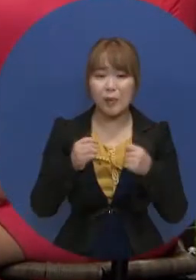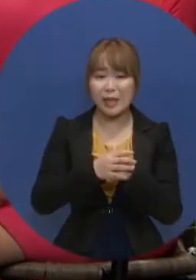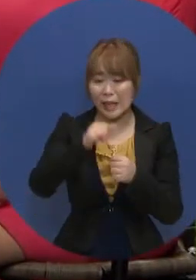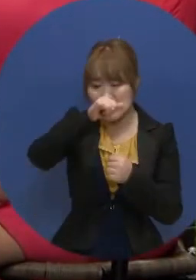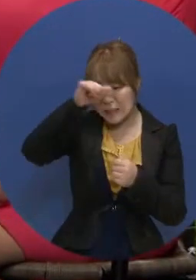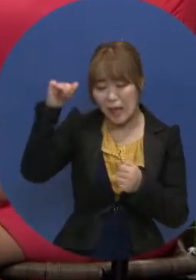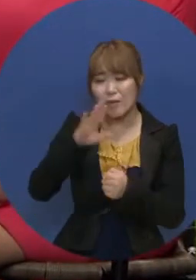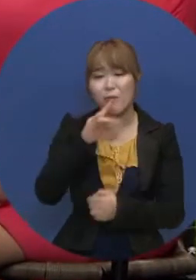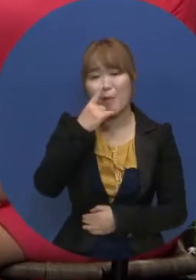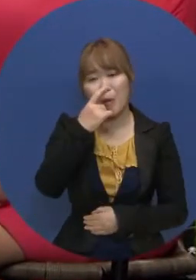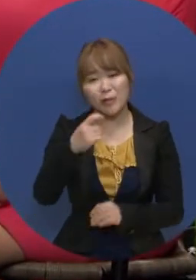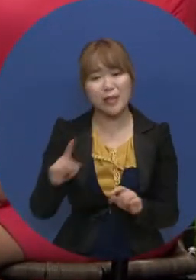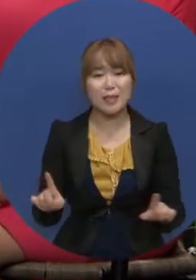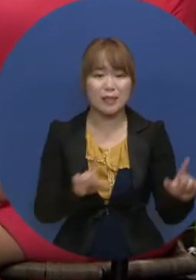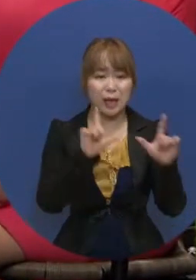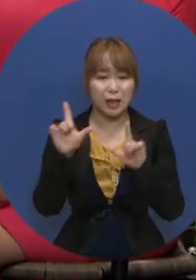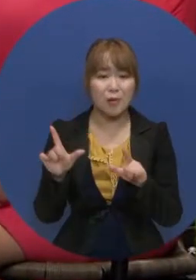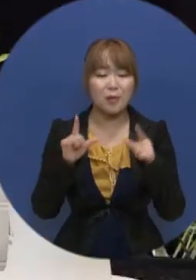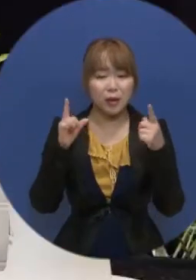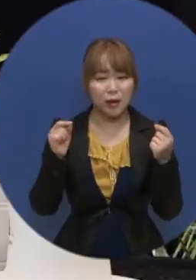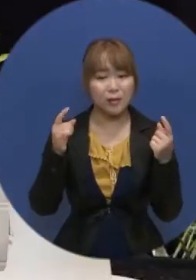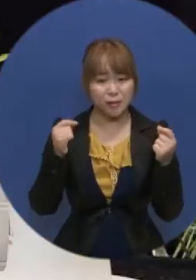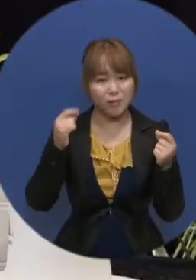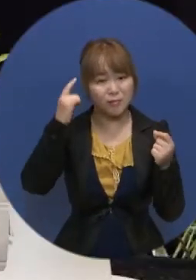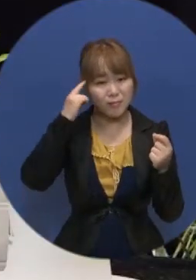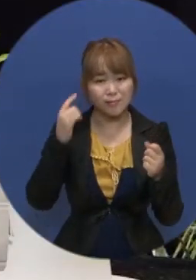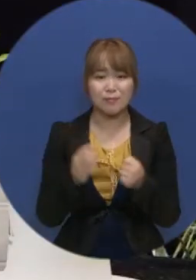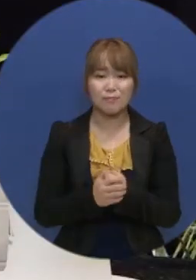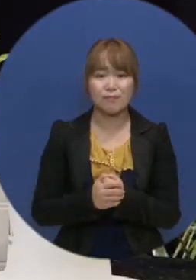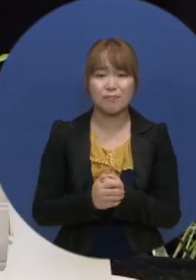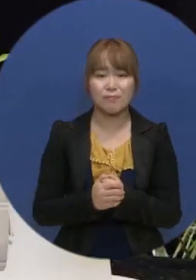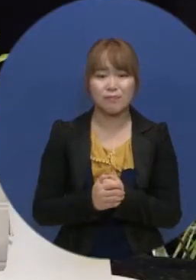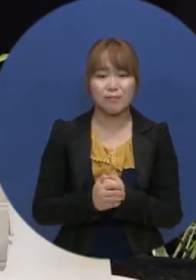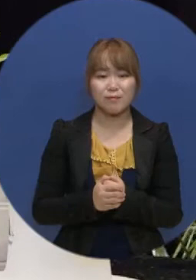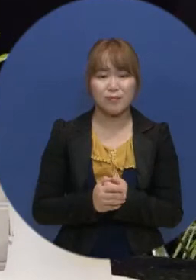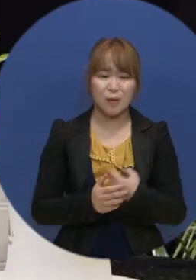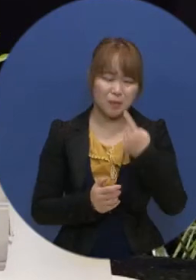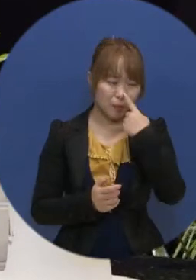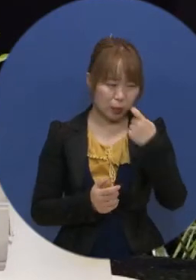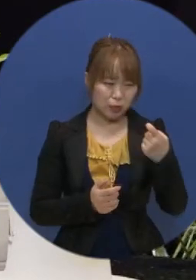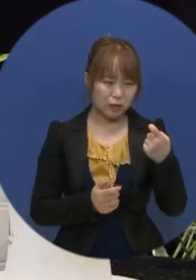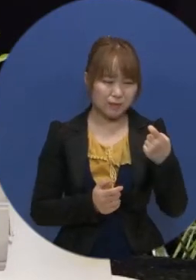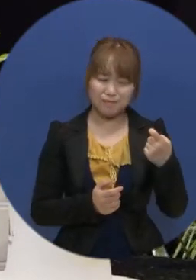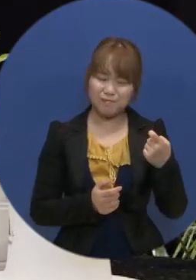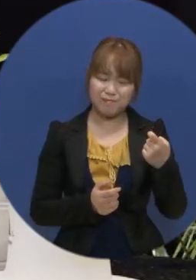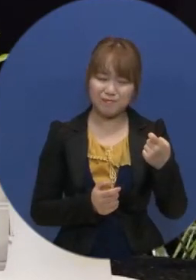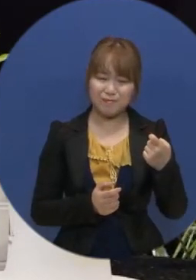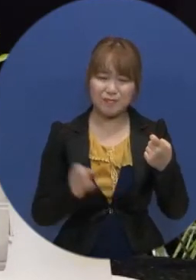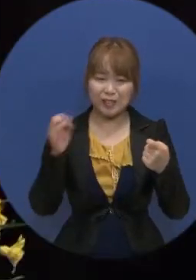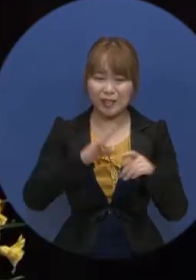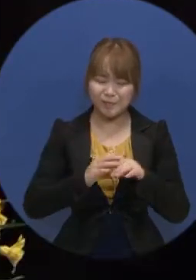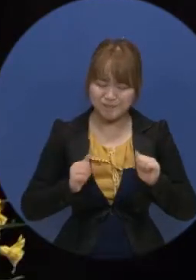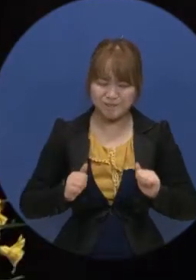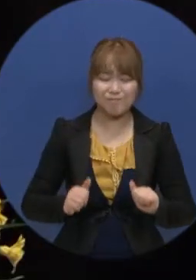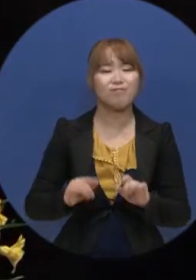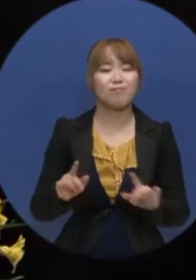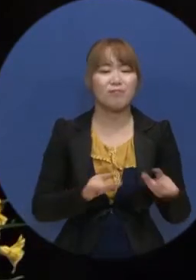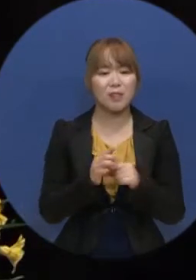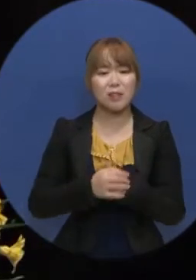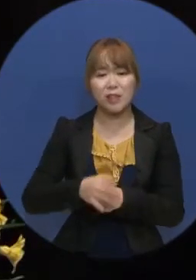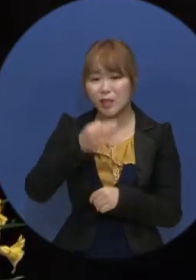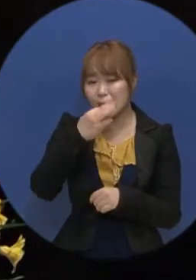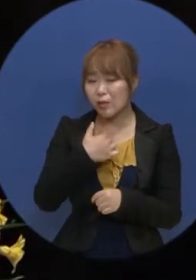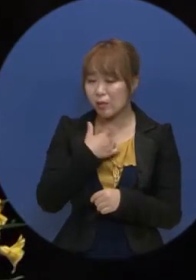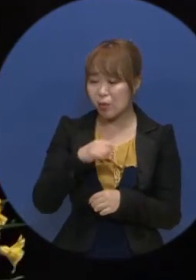되게 멋지게 사셨다라는 마음이 들어요. 멋진 것보다도 뭐 최선을 다하고 살았죠. 이런